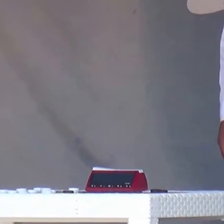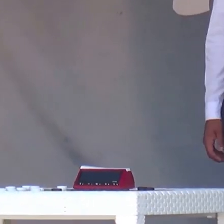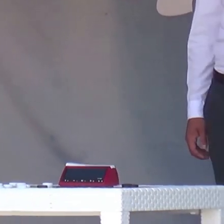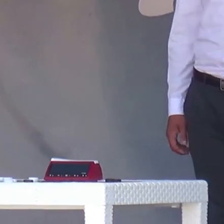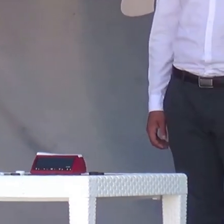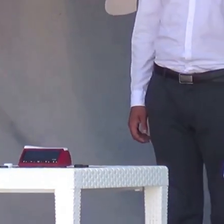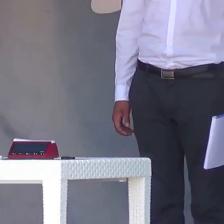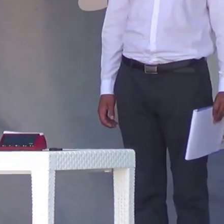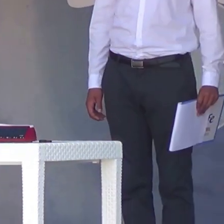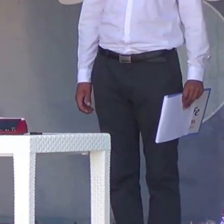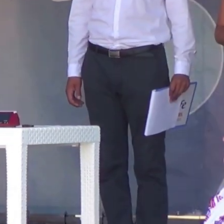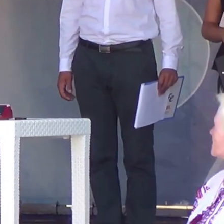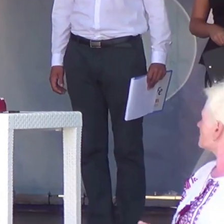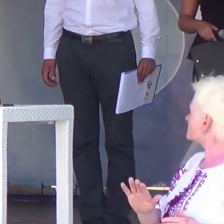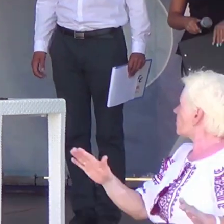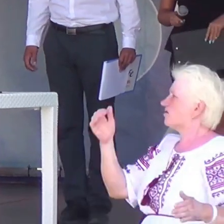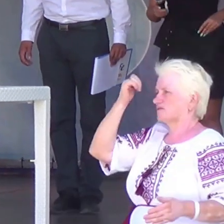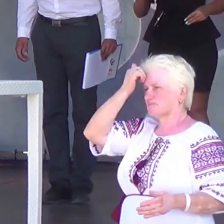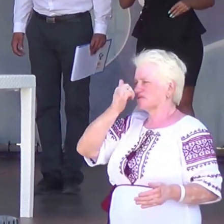опять... Спасибо.